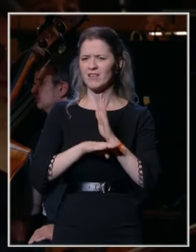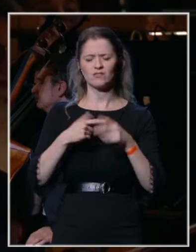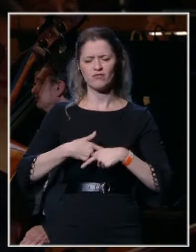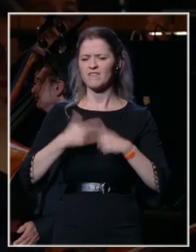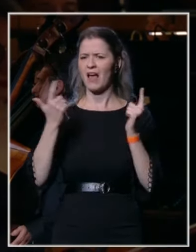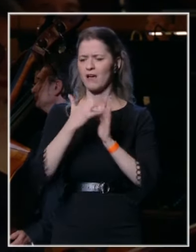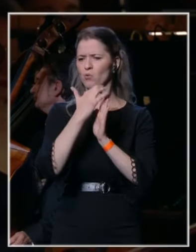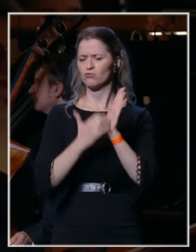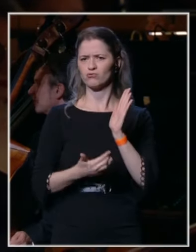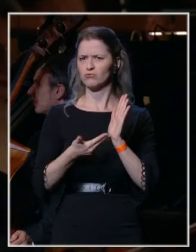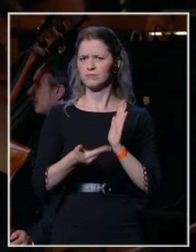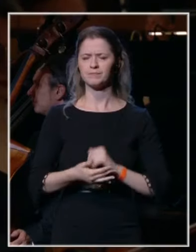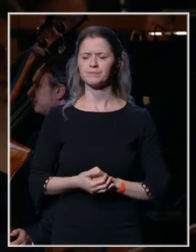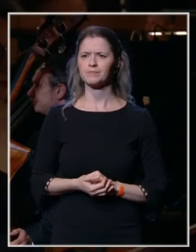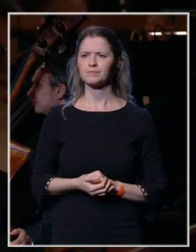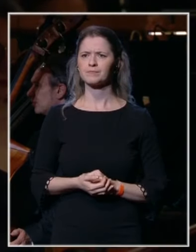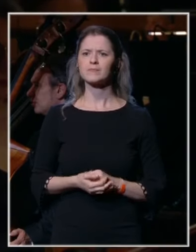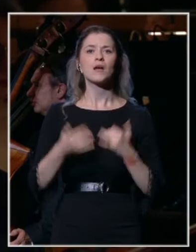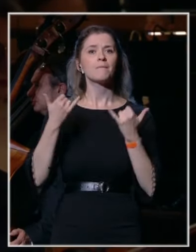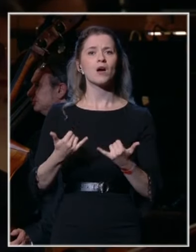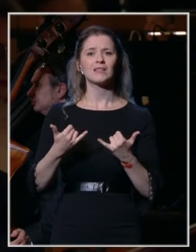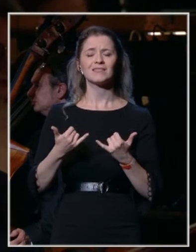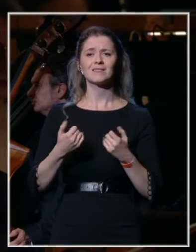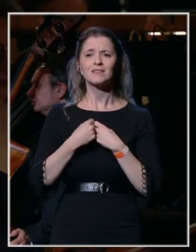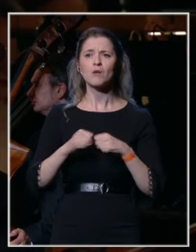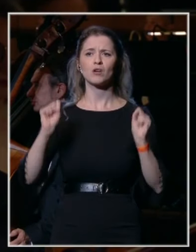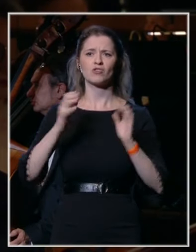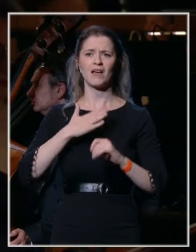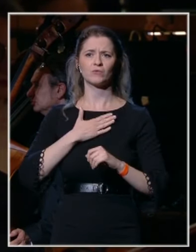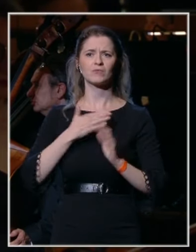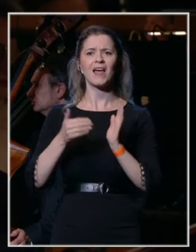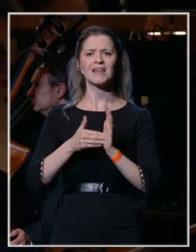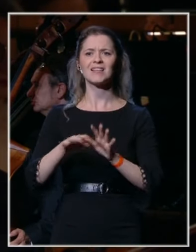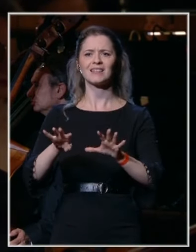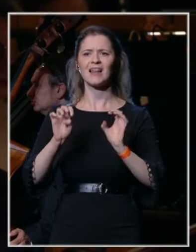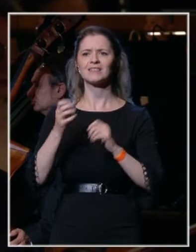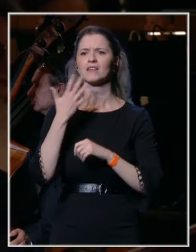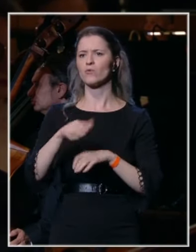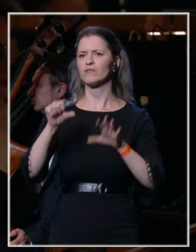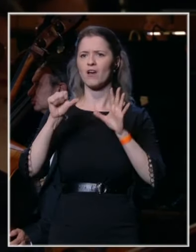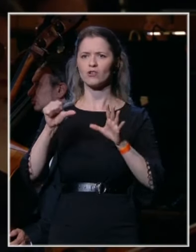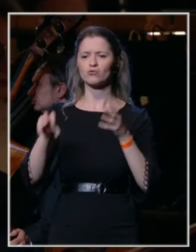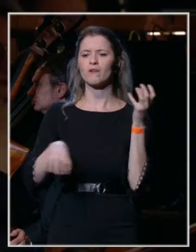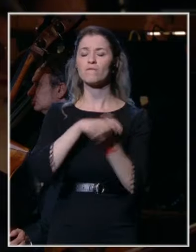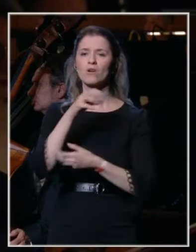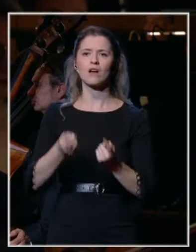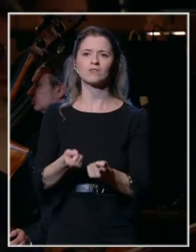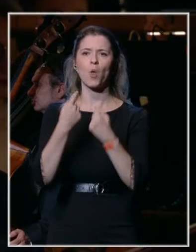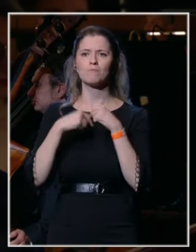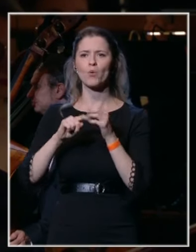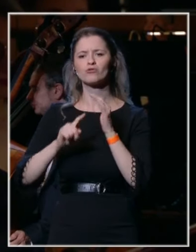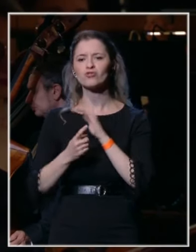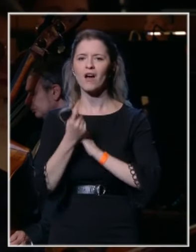fogalmaz, amikor azt mondja, mai szabadságunk az 1956-os forradalmunkból sarjad